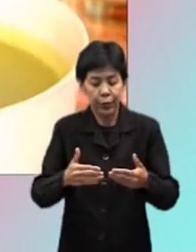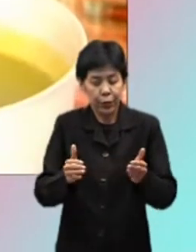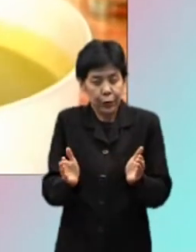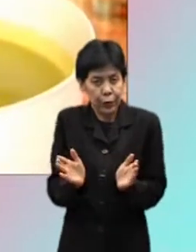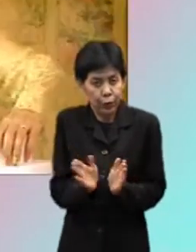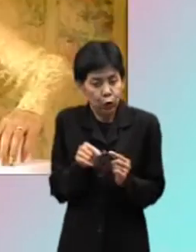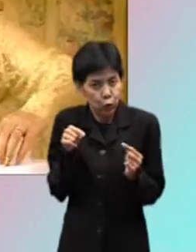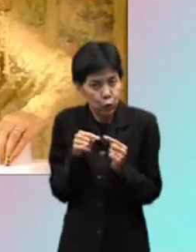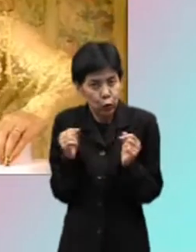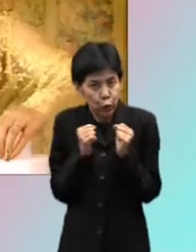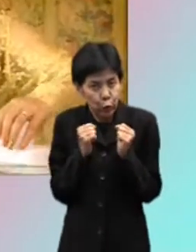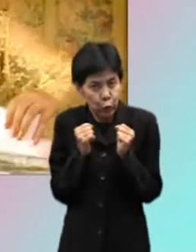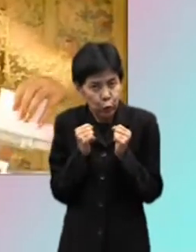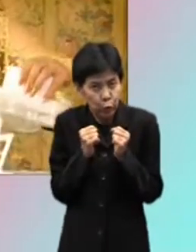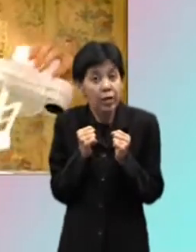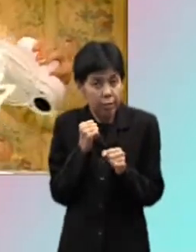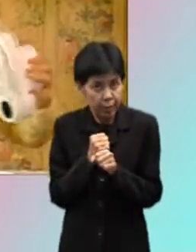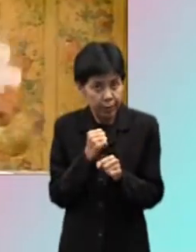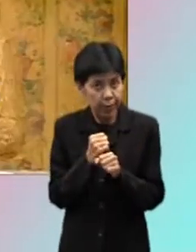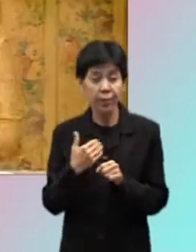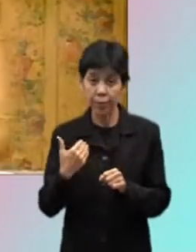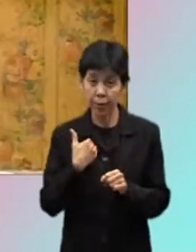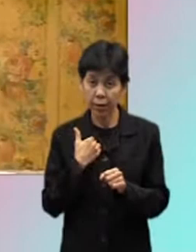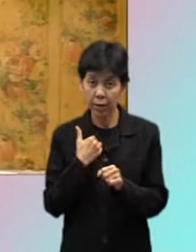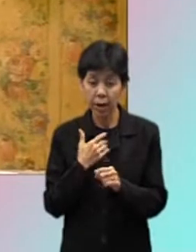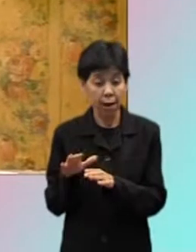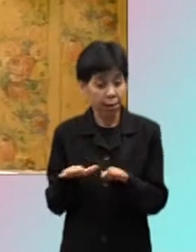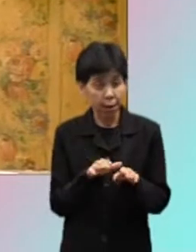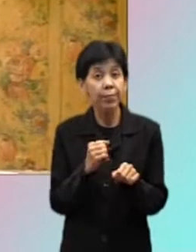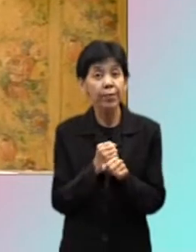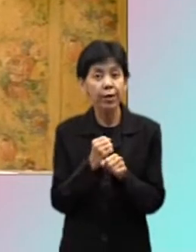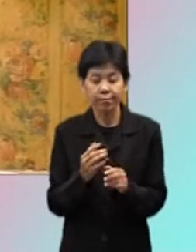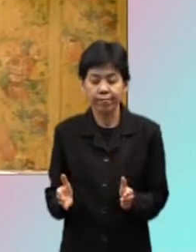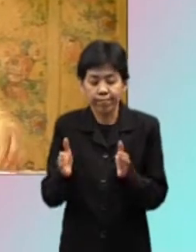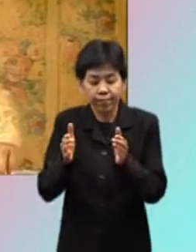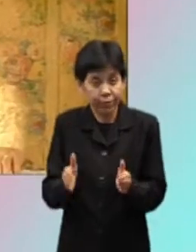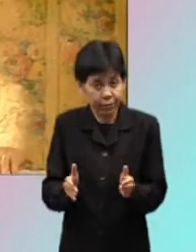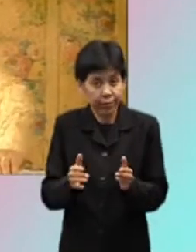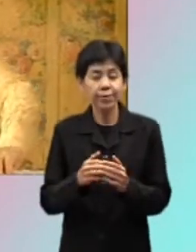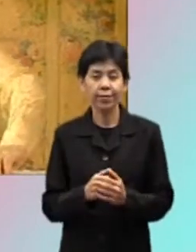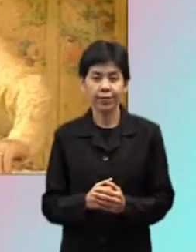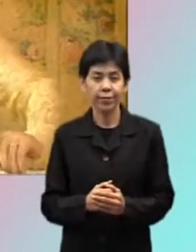คะค่ะจากตรงนั้นเสร็จแล้วก็เตรียมพร้อมที่จะนำเข้าเครื่องปั่นนะคะ